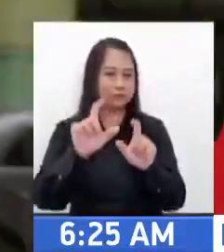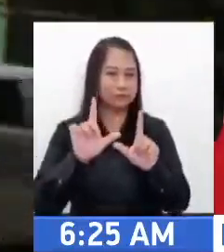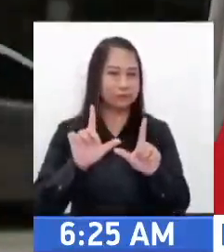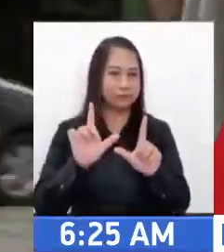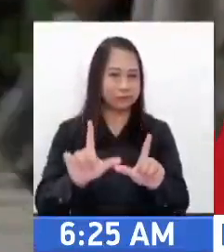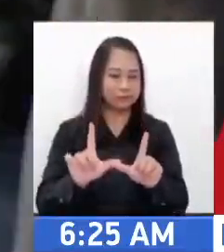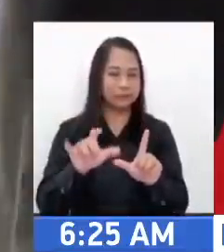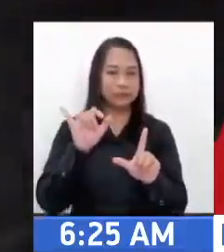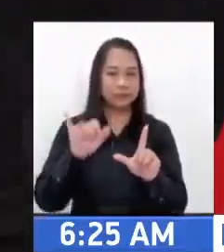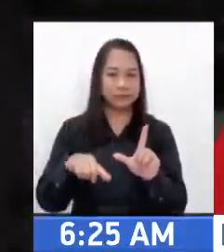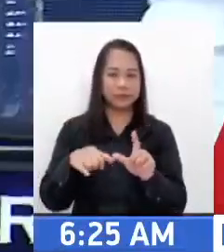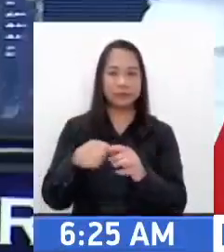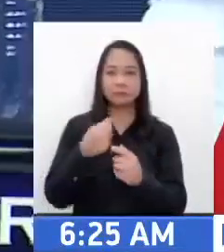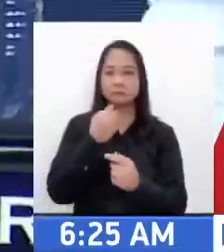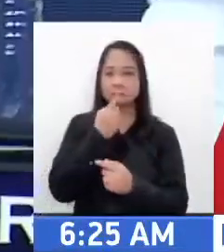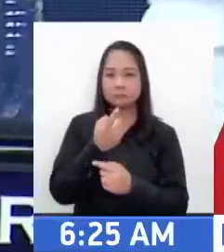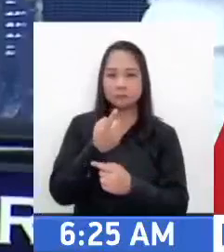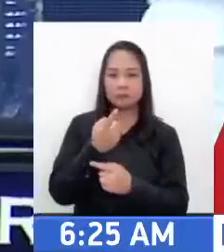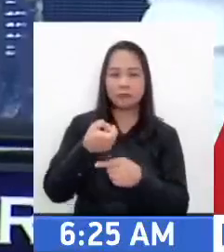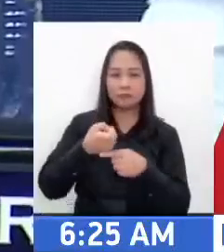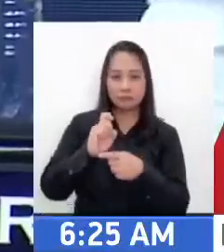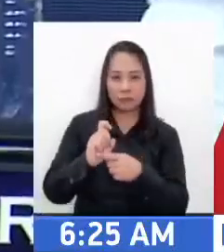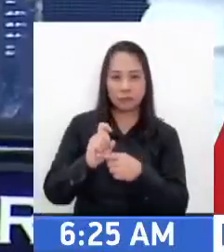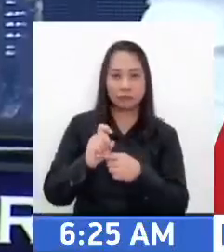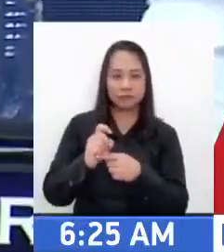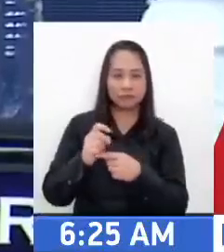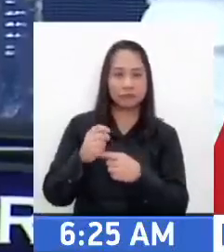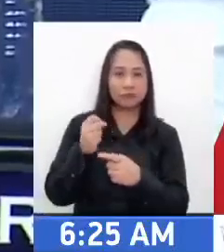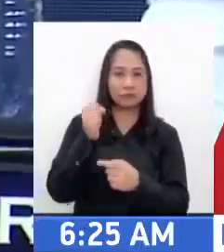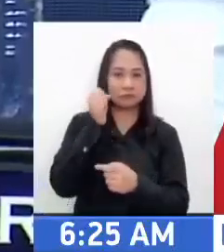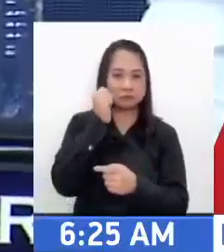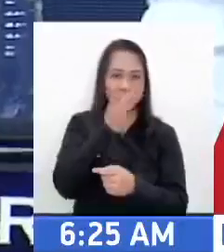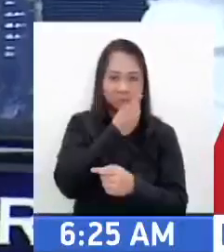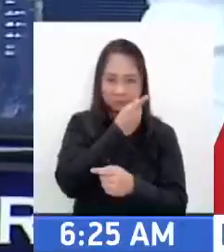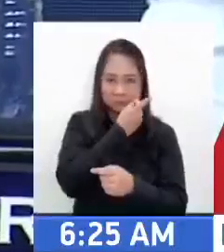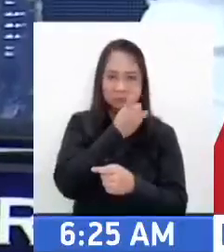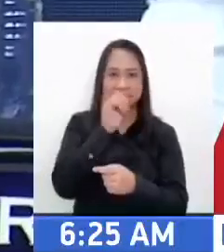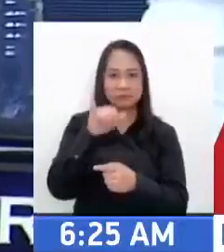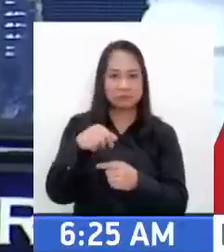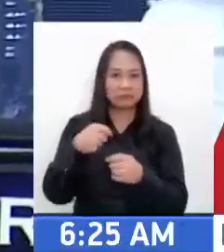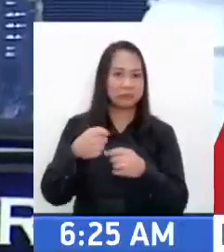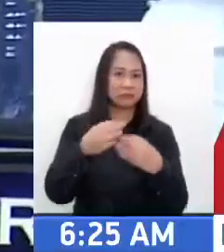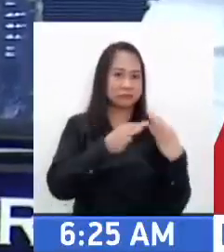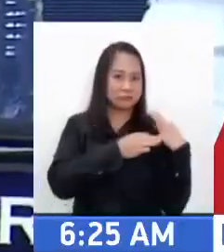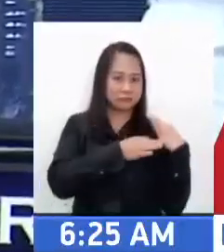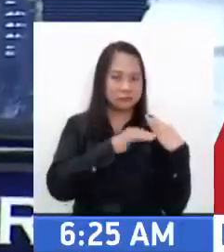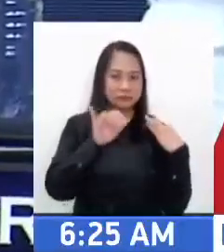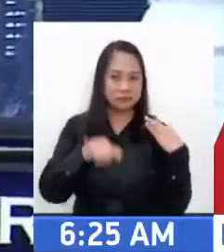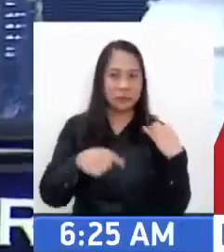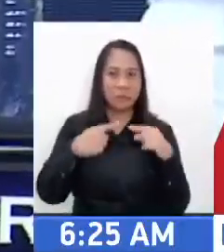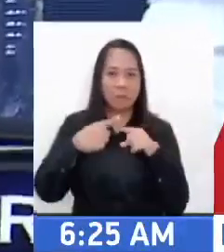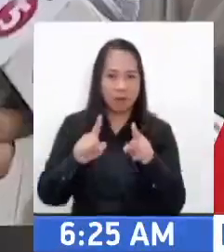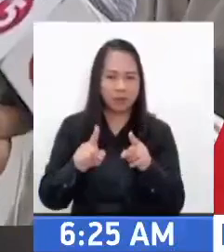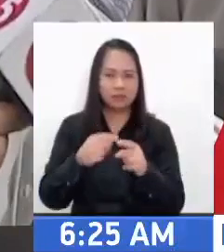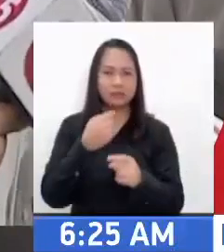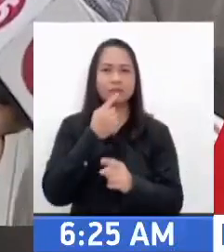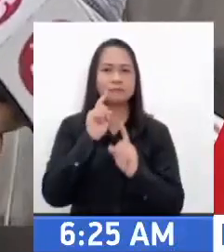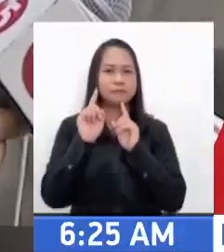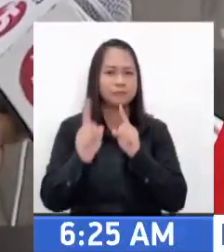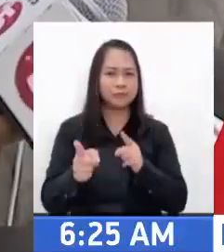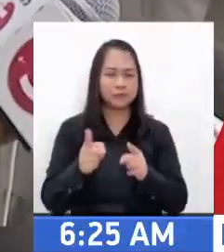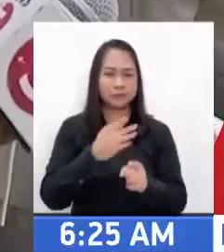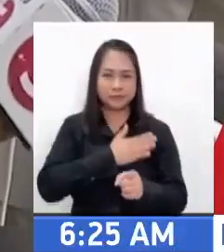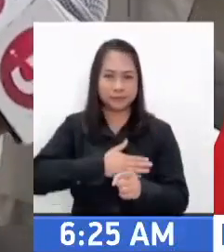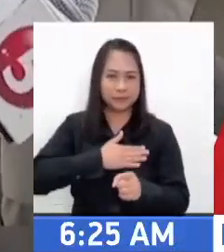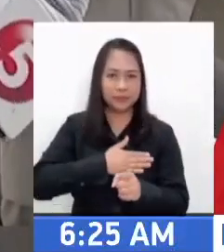ng anya ay panggigipit sa kanya. Sagot naman ng Vice Presidente, imbis na manisi at umastang biktima, alalahanin na lang